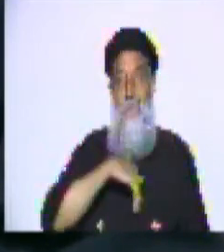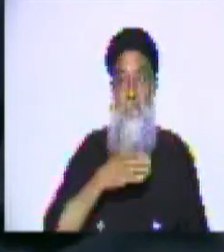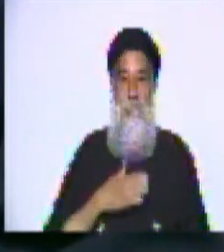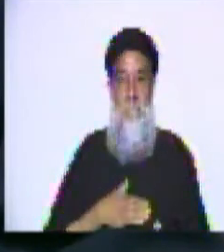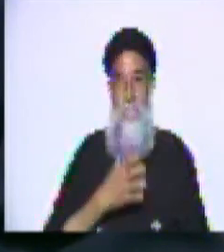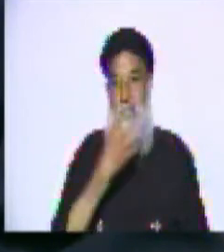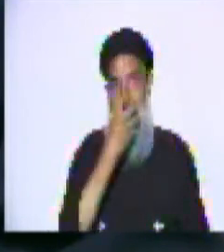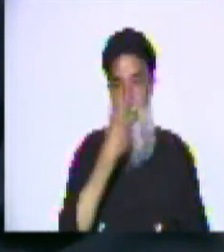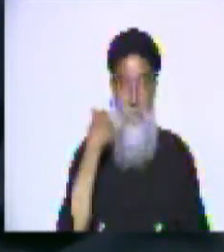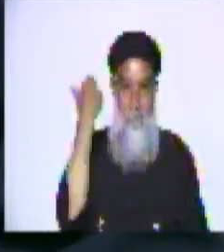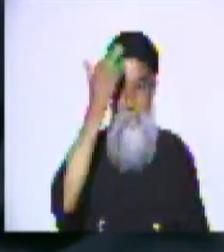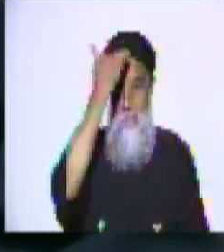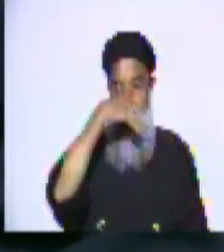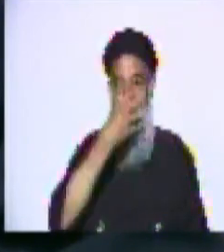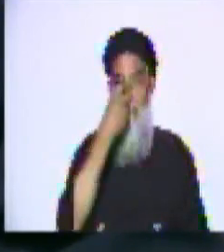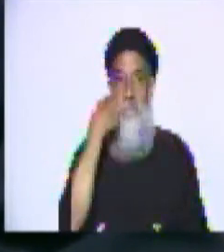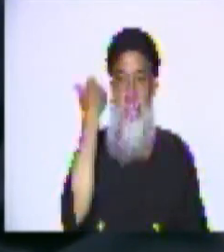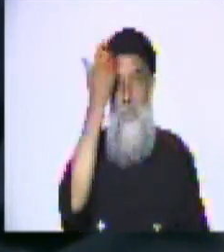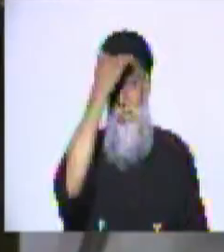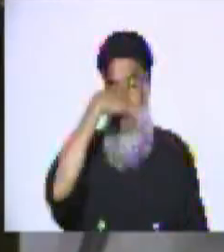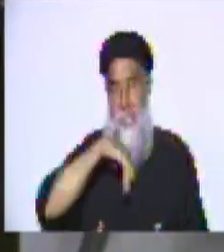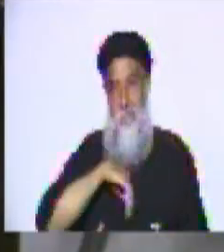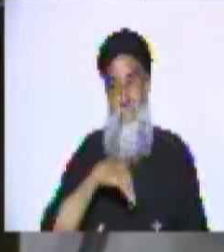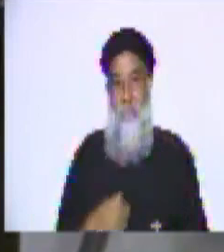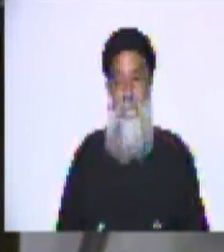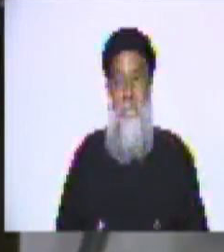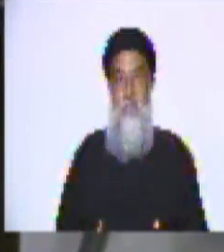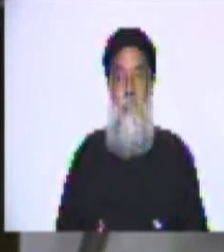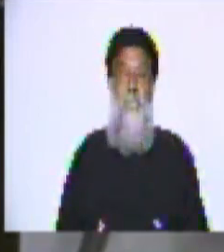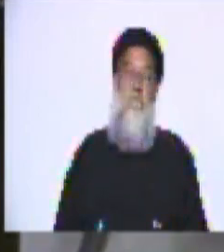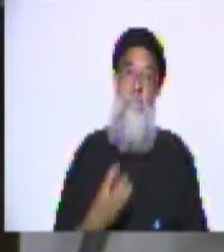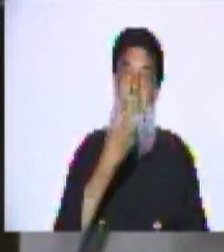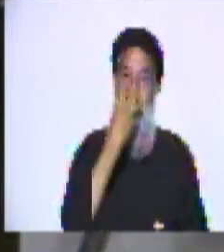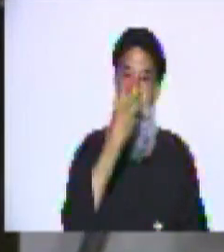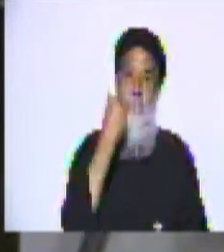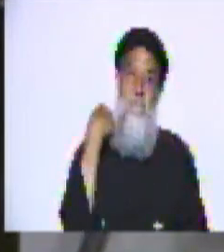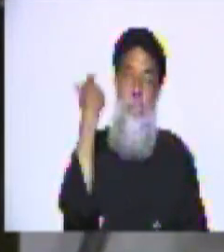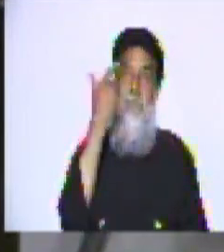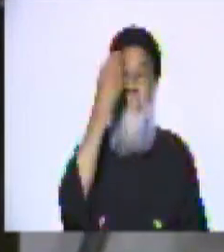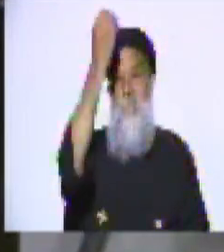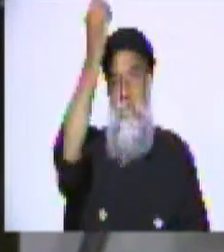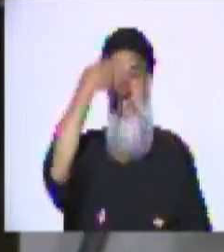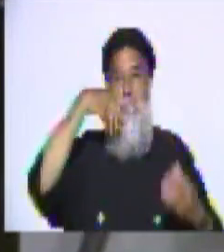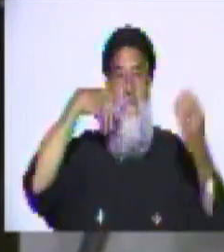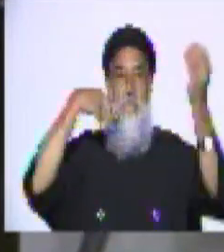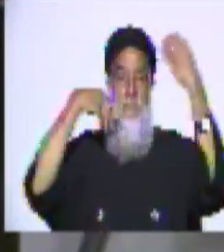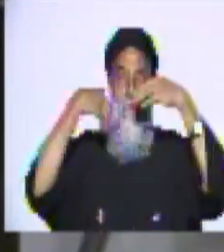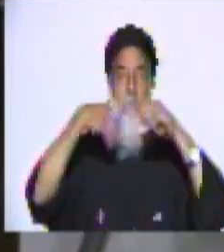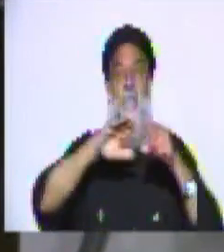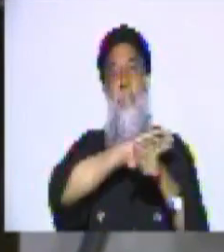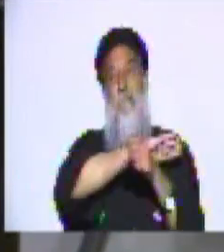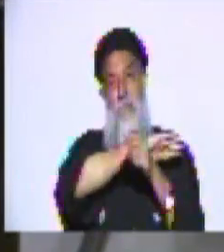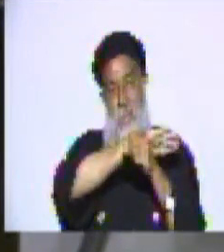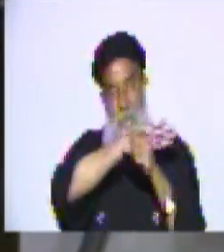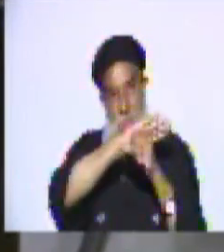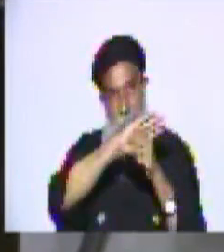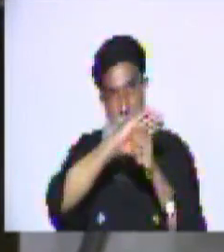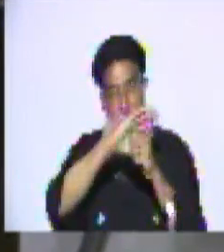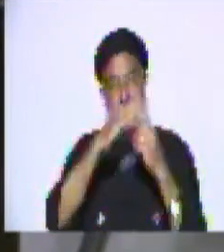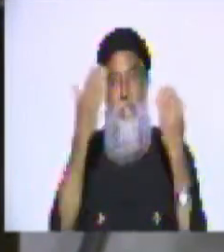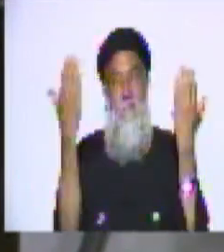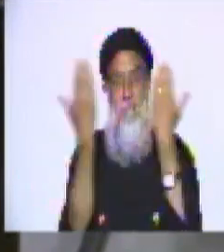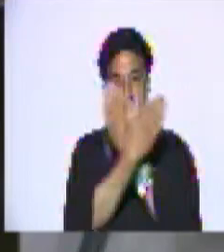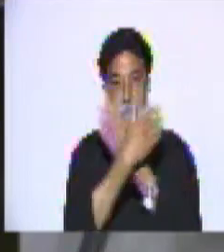حال جوانا؟ الروح القدس لما بيقول وحلولك يقصد على الذبيحة، عشان